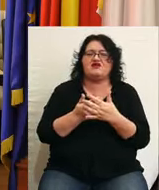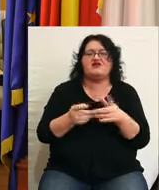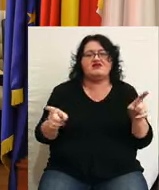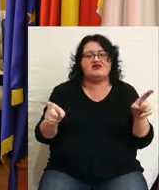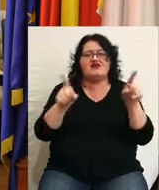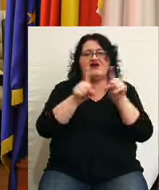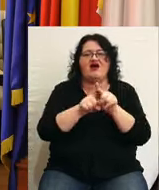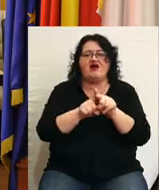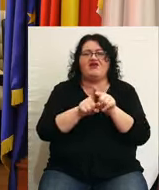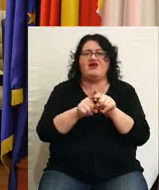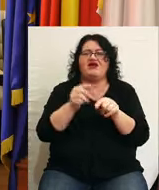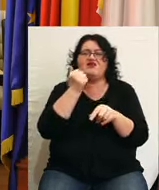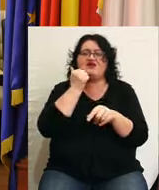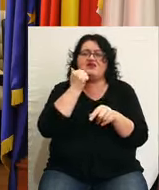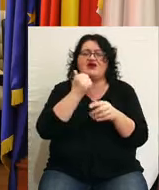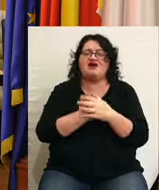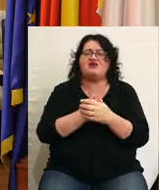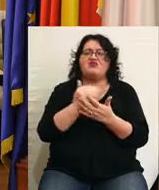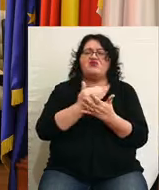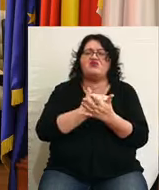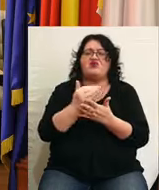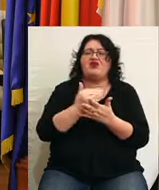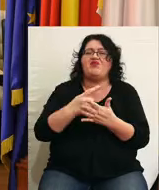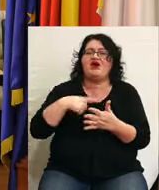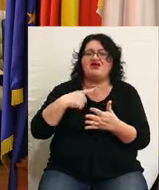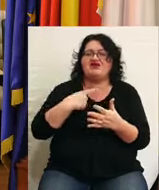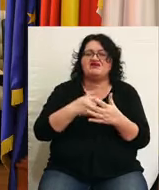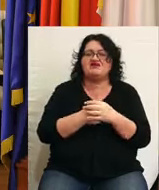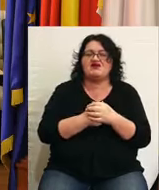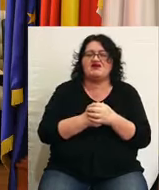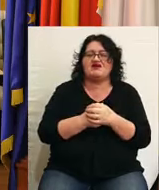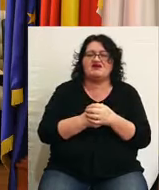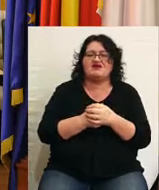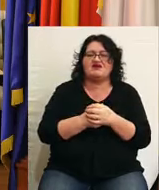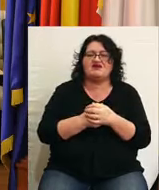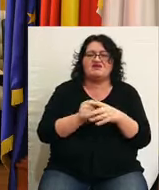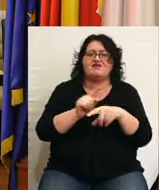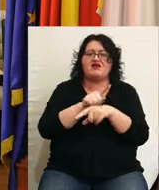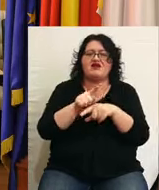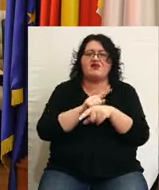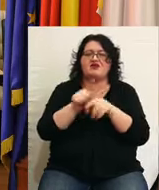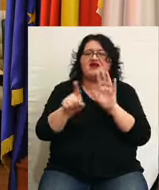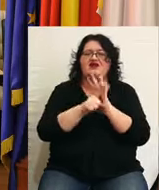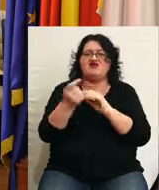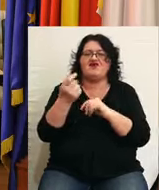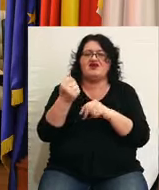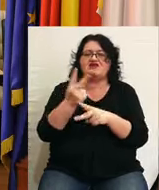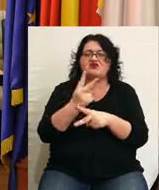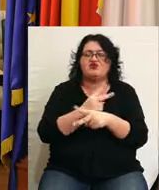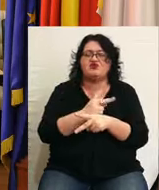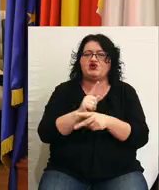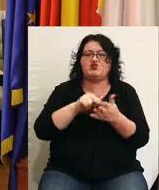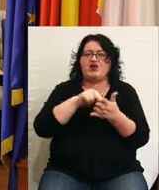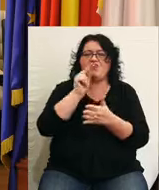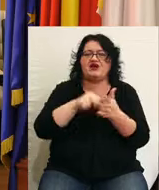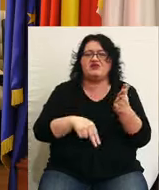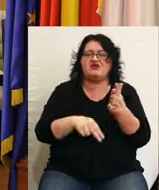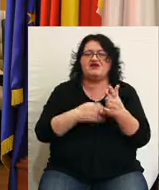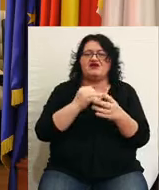pentru a trece prin iarna. Problema este că momentan legea finanțelor publice nu ne permite să ne